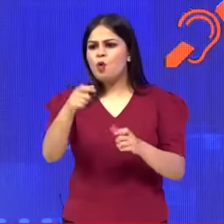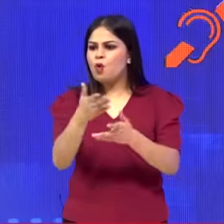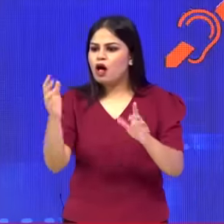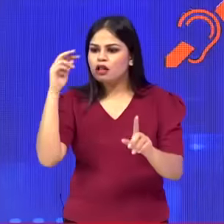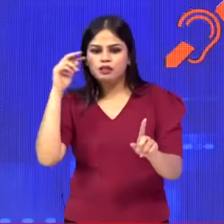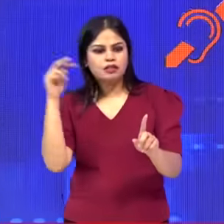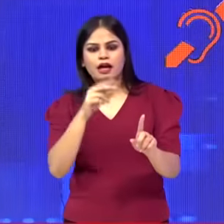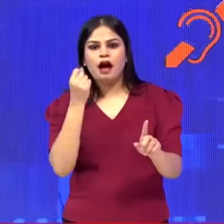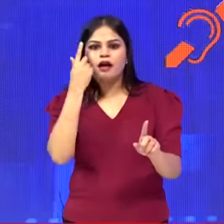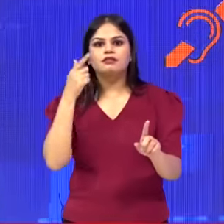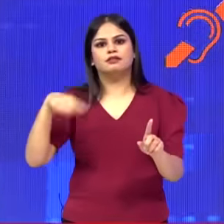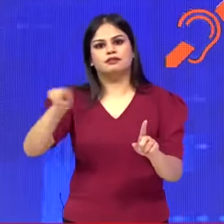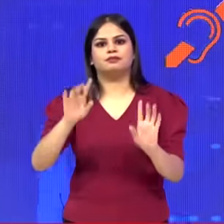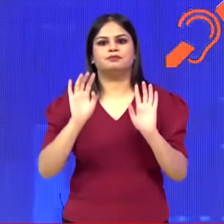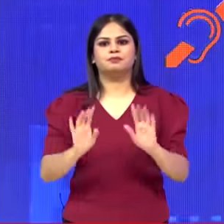अंडरस्टैंड